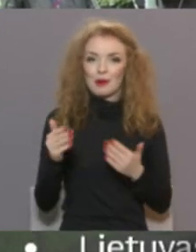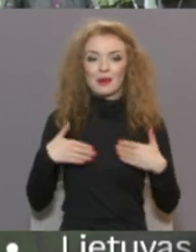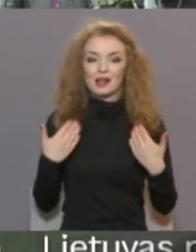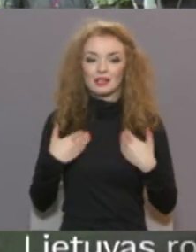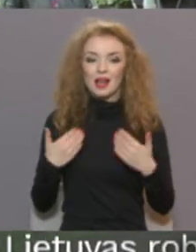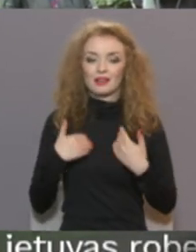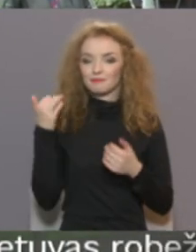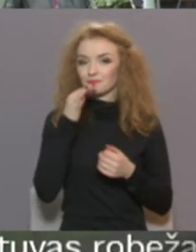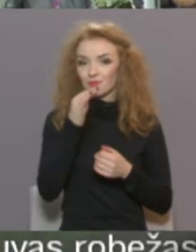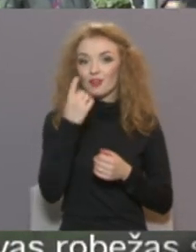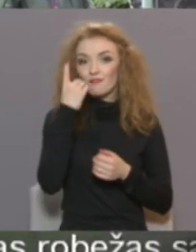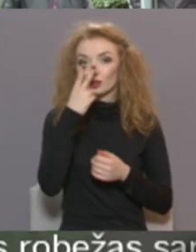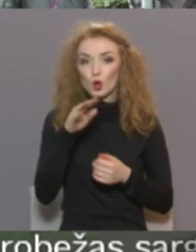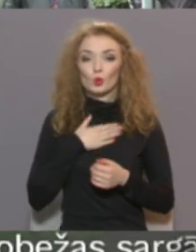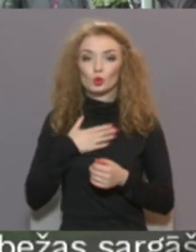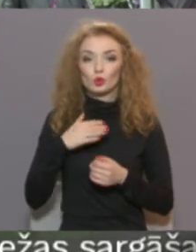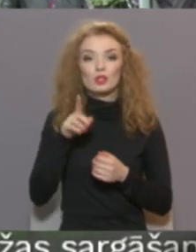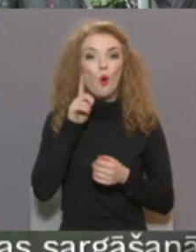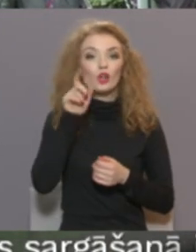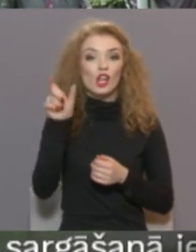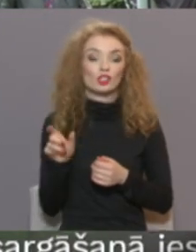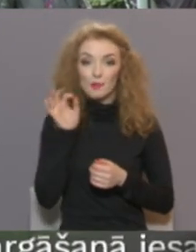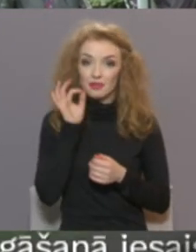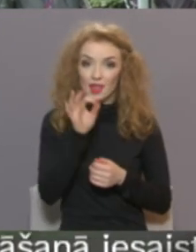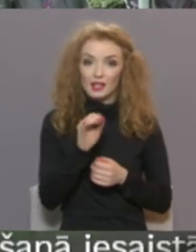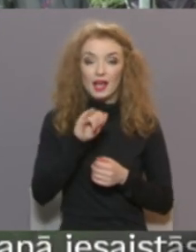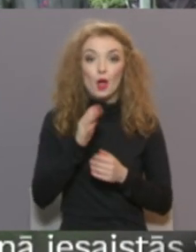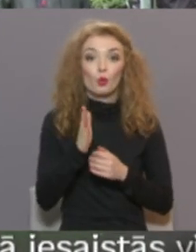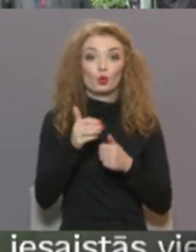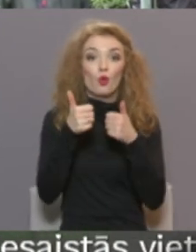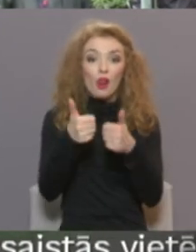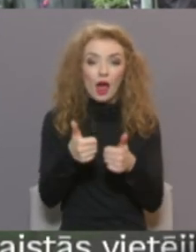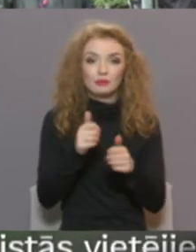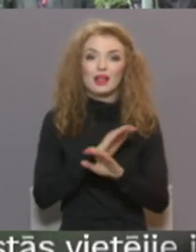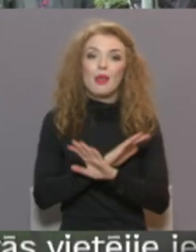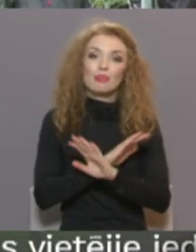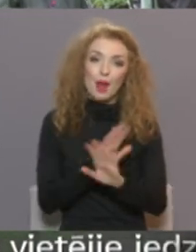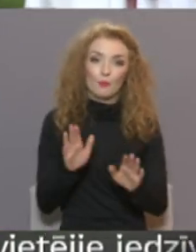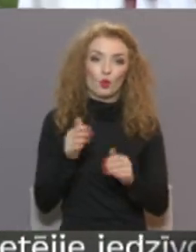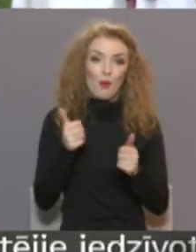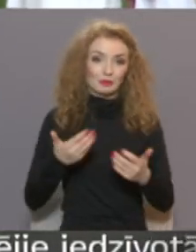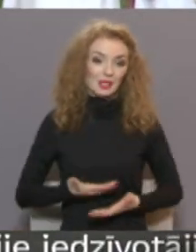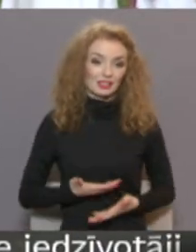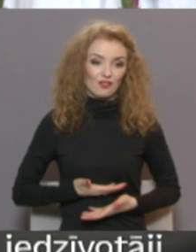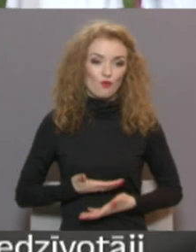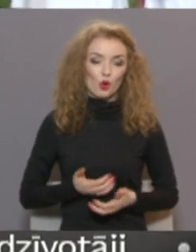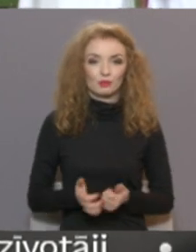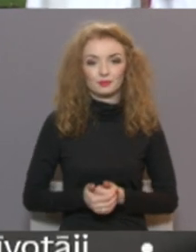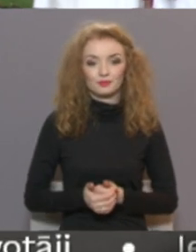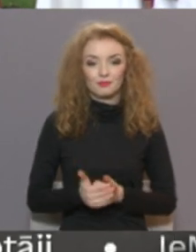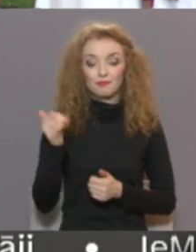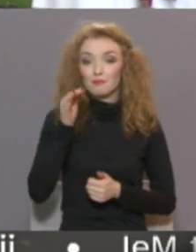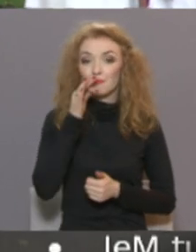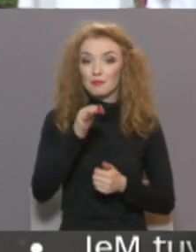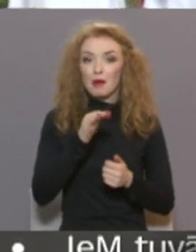Kā teica viens no mūsu jauniešiem, ja būtu labs laiks, nebūtu tik labs piedzīvojums. Kā tad bija